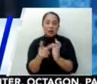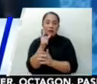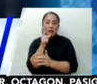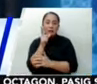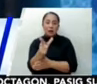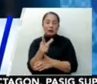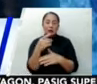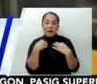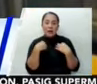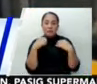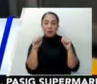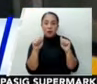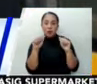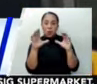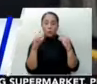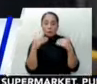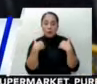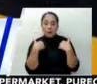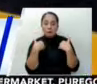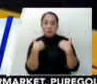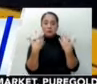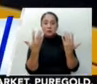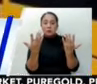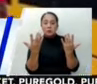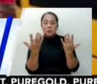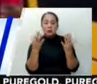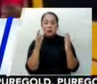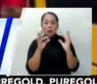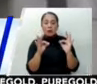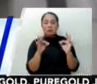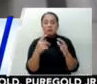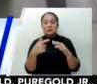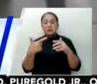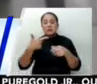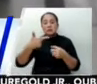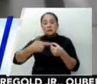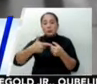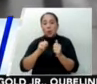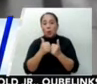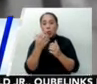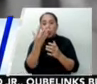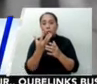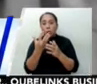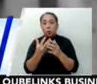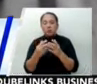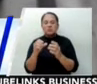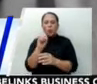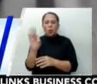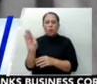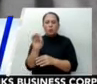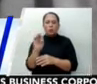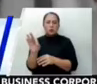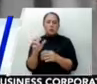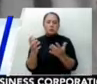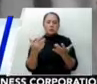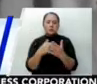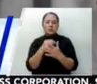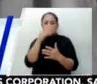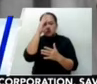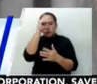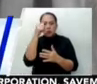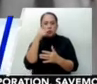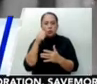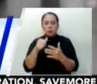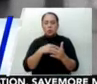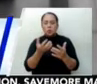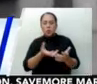pero wala rin silbihan. Kung paubos na ang gasolina kaya kailangang patayin ang makina. Mapababae o lalaki, kanya-kanyang diskarte kapag